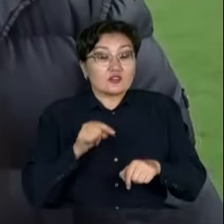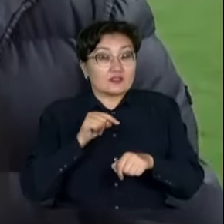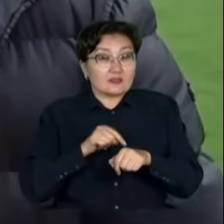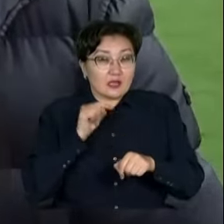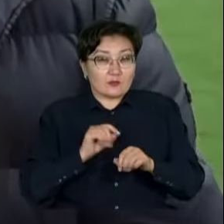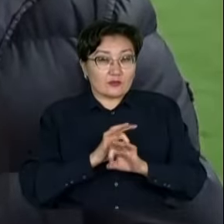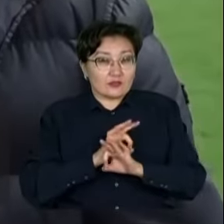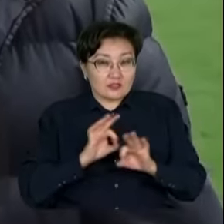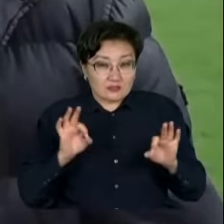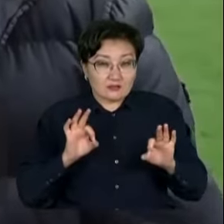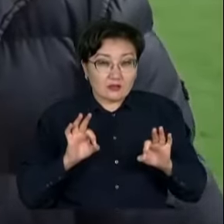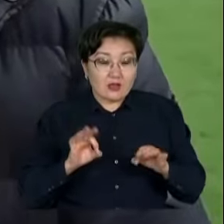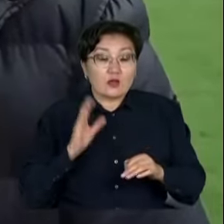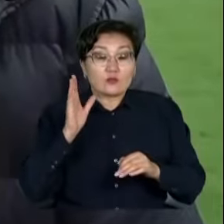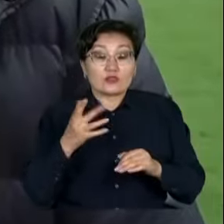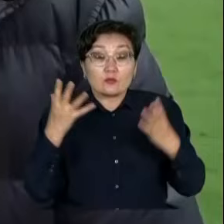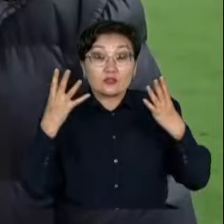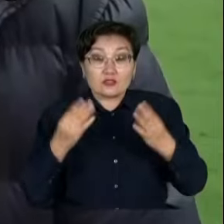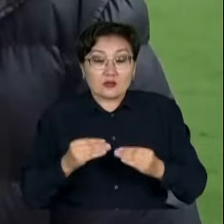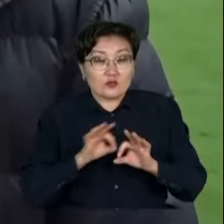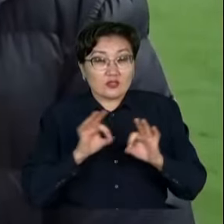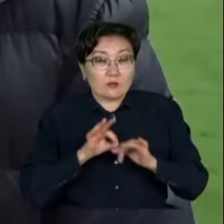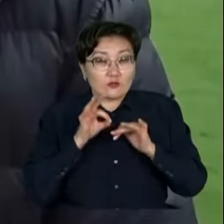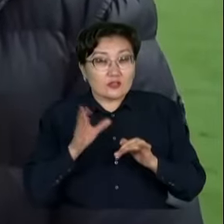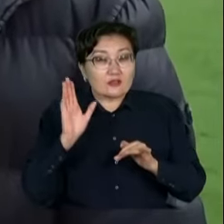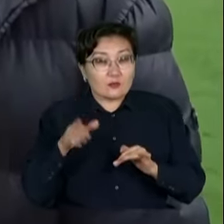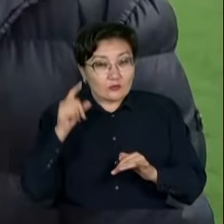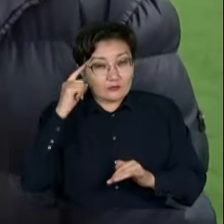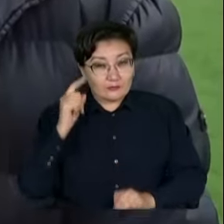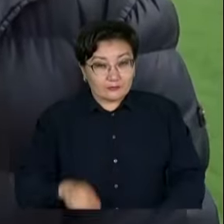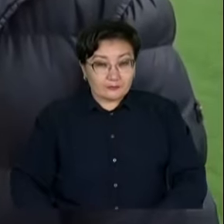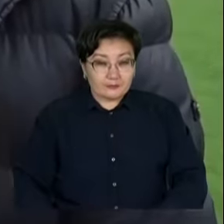сөзбен айтып жеткізе алмаймын. Алдағы 5 күніміз тамаша өтейін деп тұр.